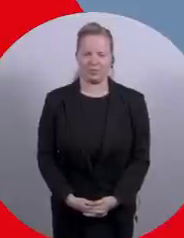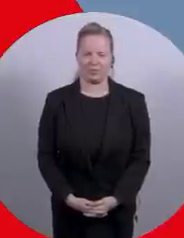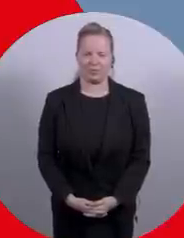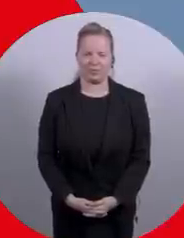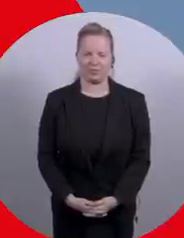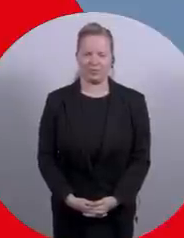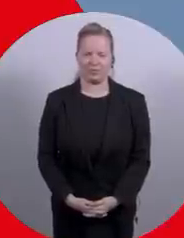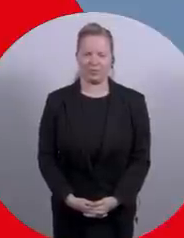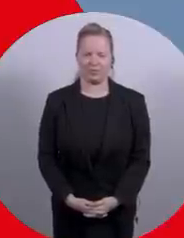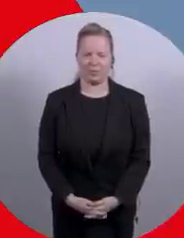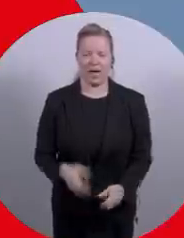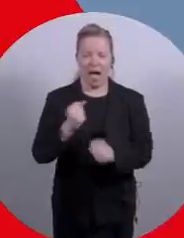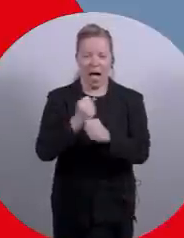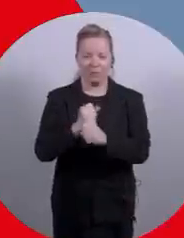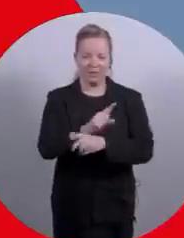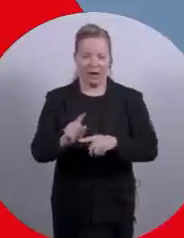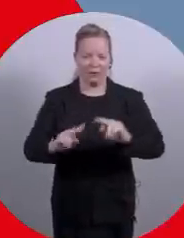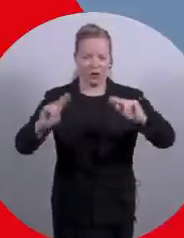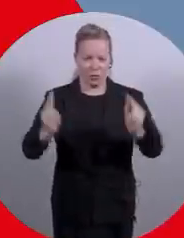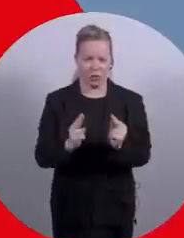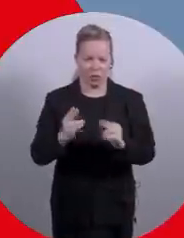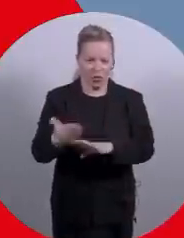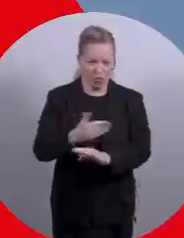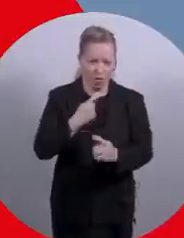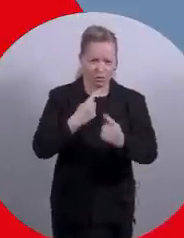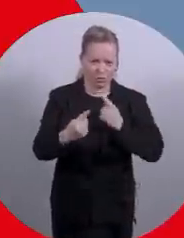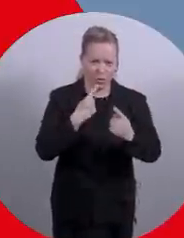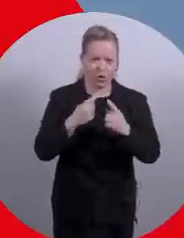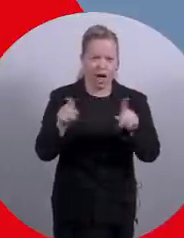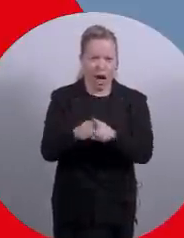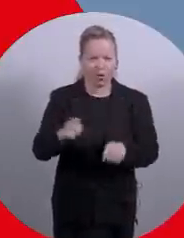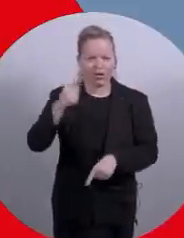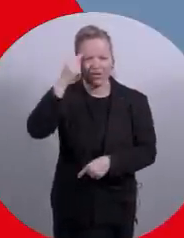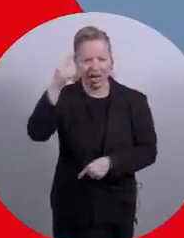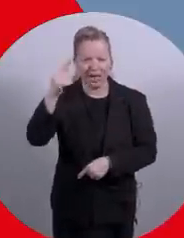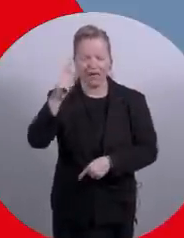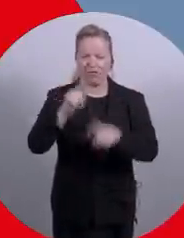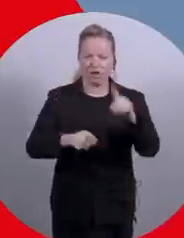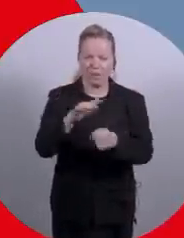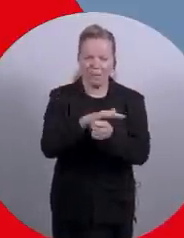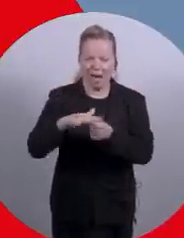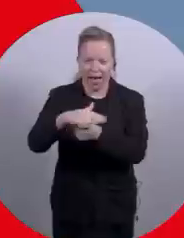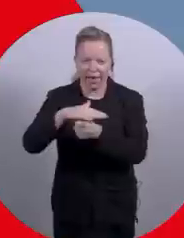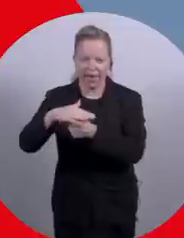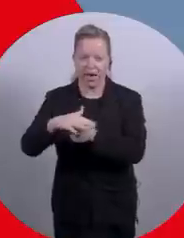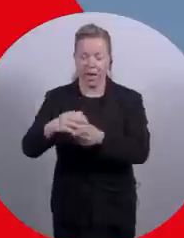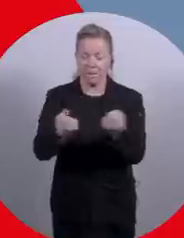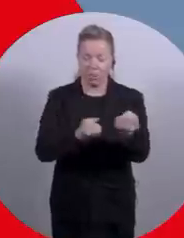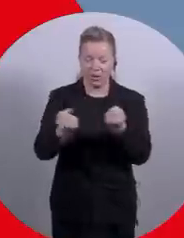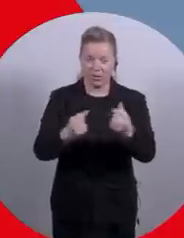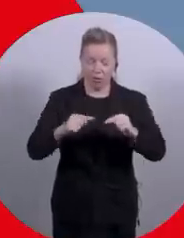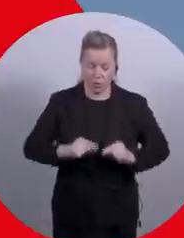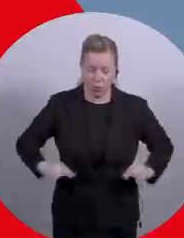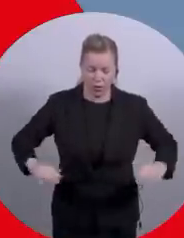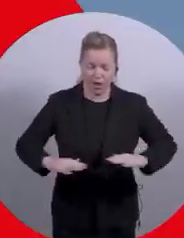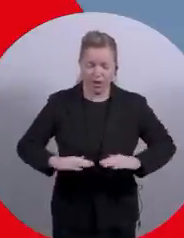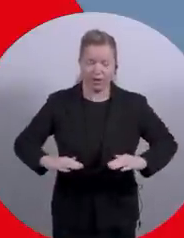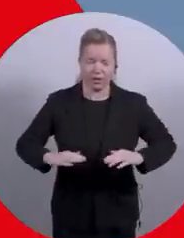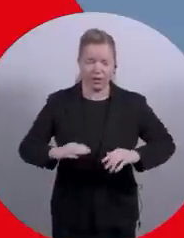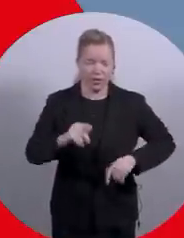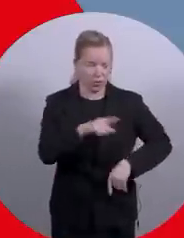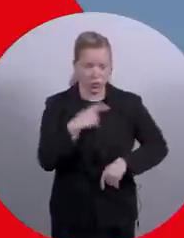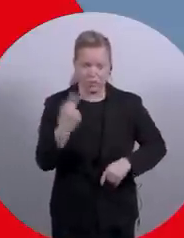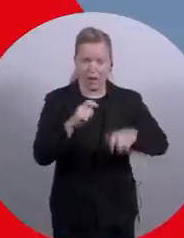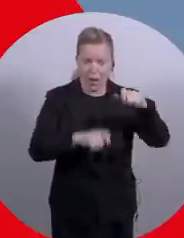und dann über WhatsApp Verkürzung vorher gesprochen habt dann denkt man noch über die ganzen Bereiche auch Politik von unten gedacht von unten hast von unseren